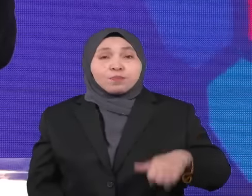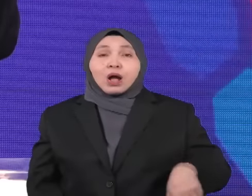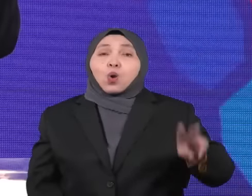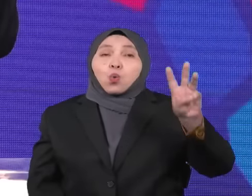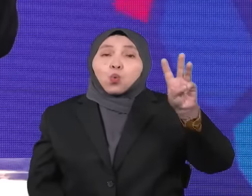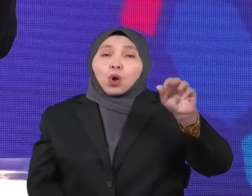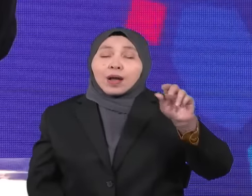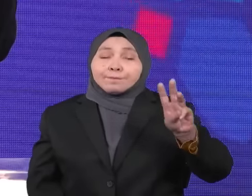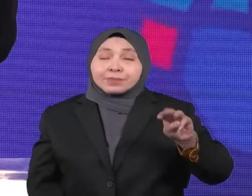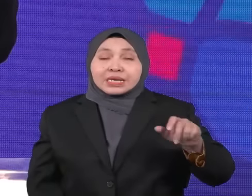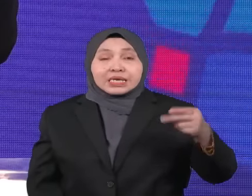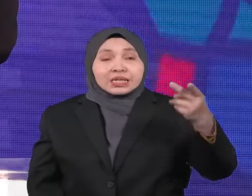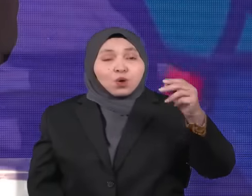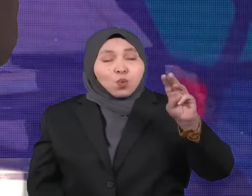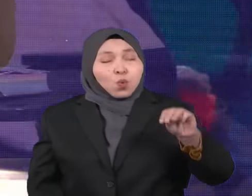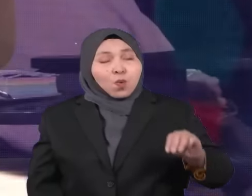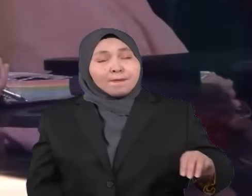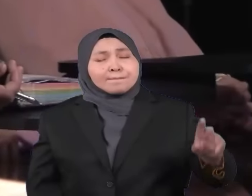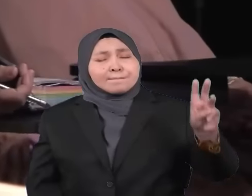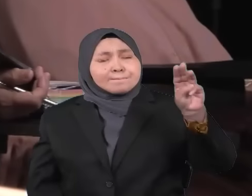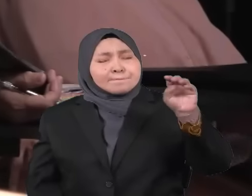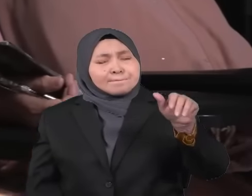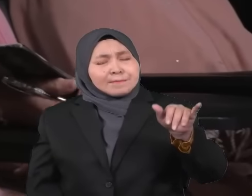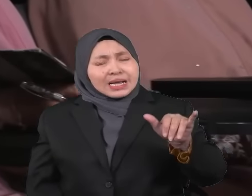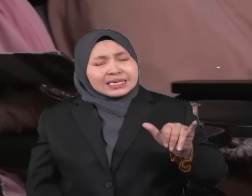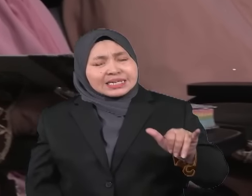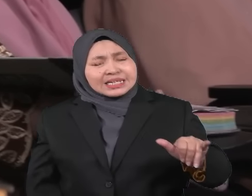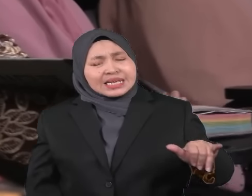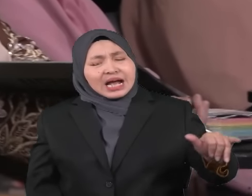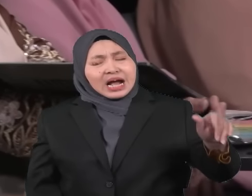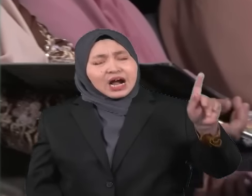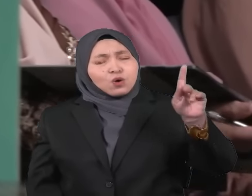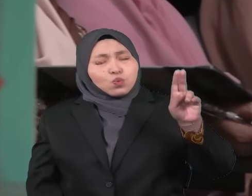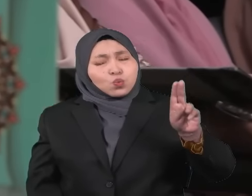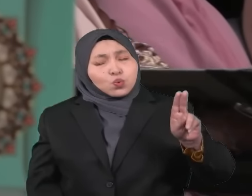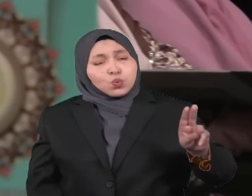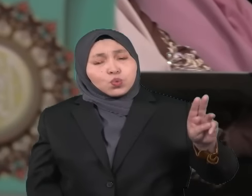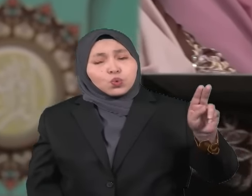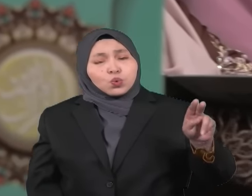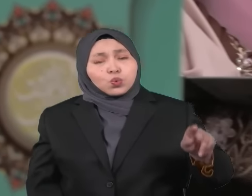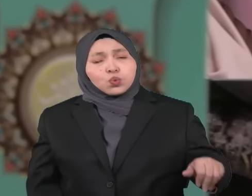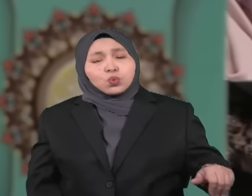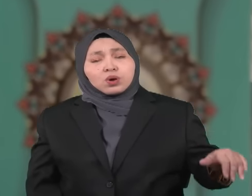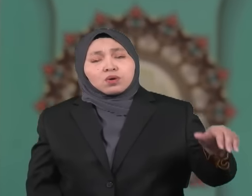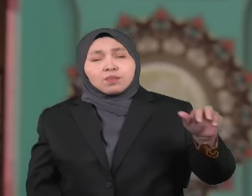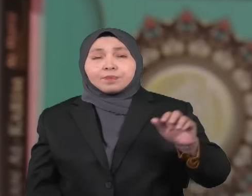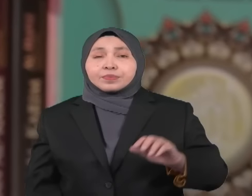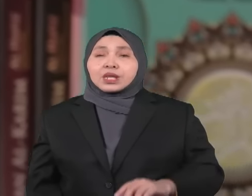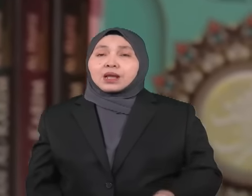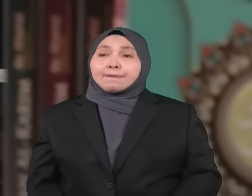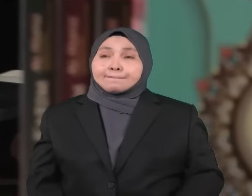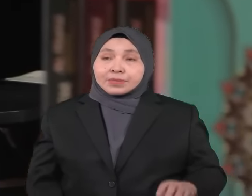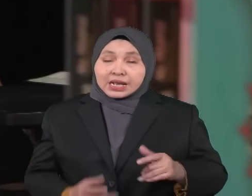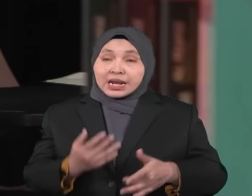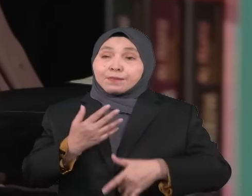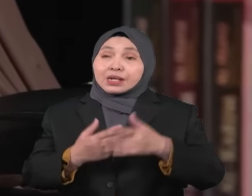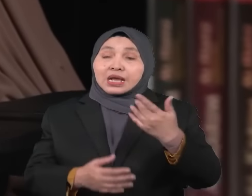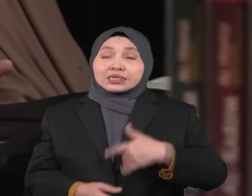tiga. Wa minhum man yaqulu. Okey, ni tu daripada awal eh.